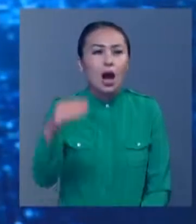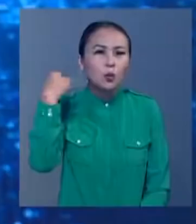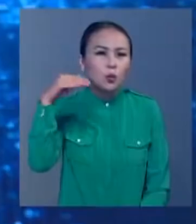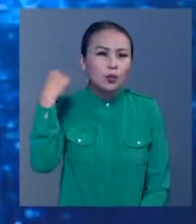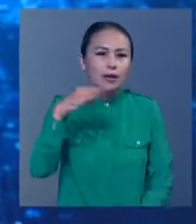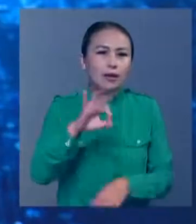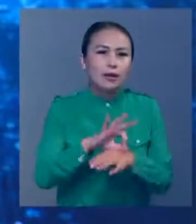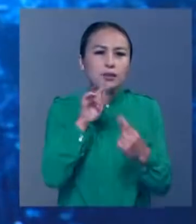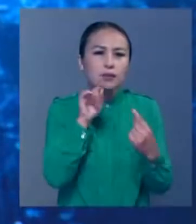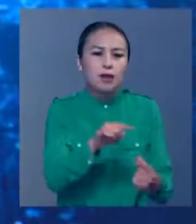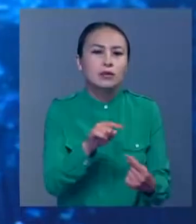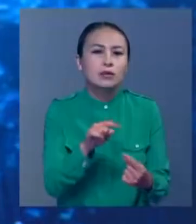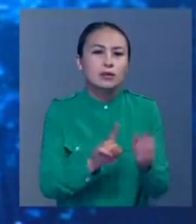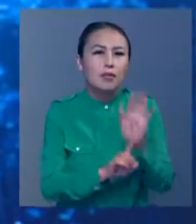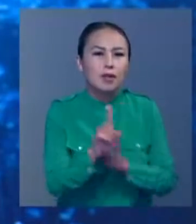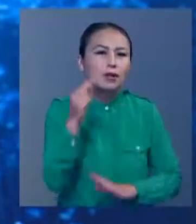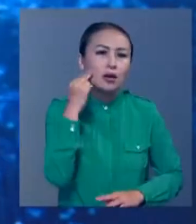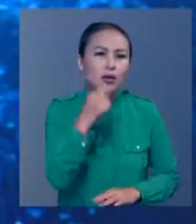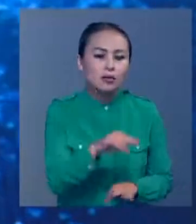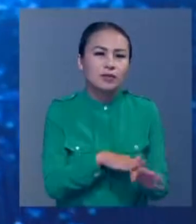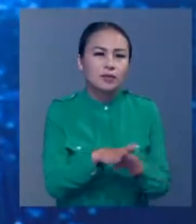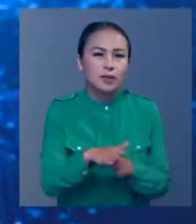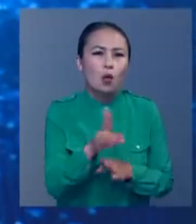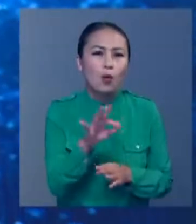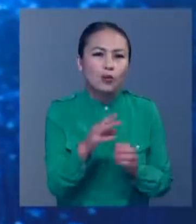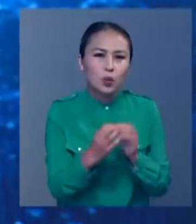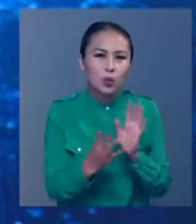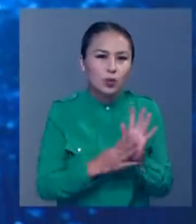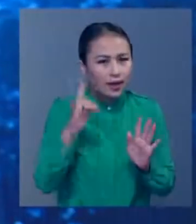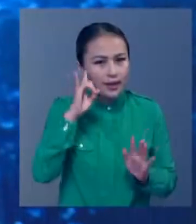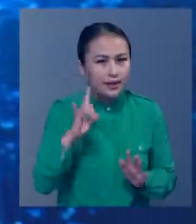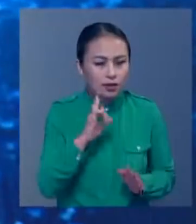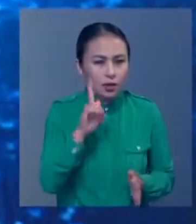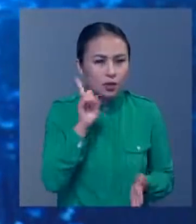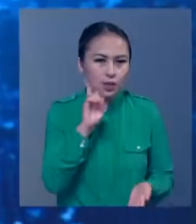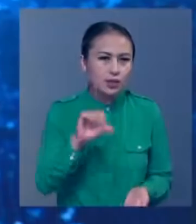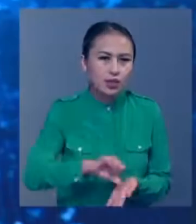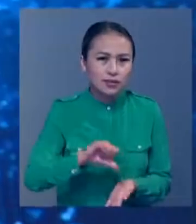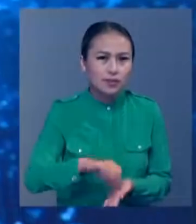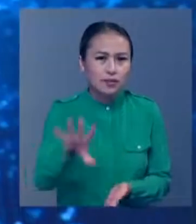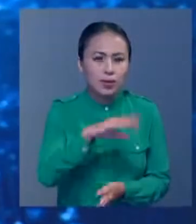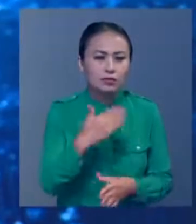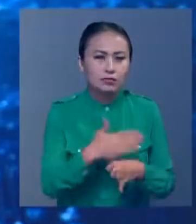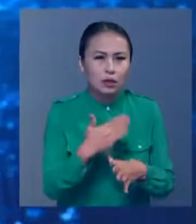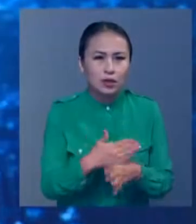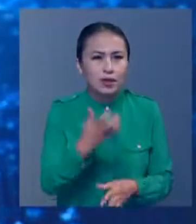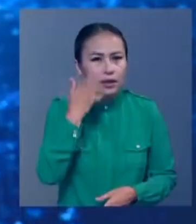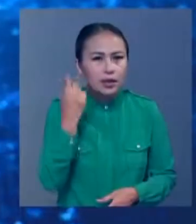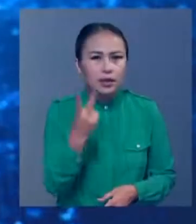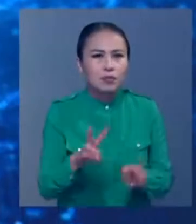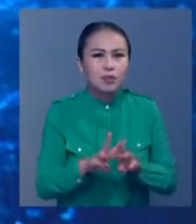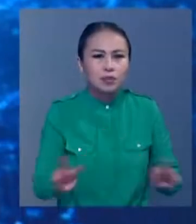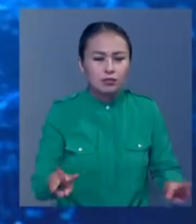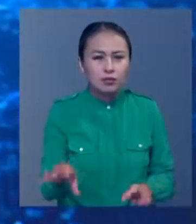Ақтөбеде індетке қарсы бағытталған істердің сапалы атқарылуын COVID-19 Қазақстан волонтерлік қозғалысы да бақылап отыр. Екі бірде